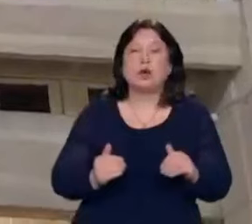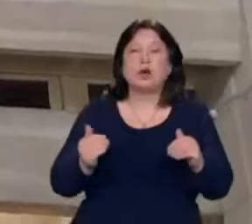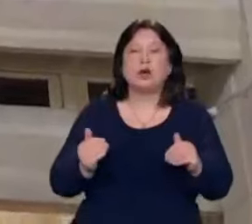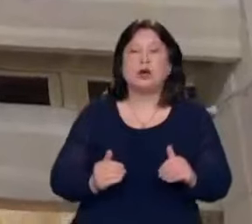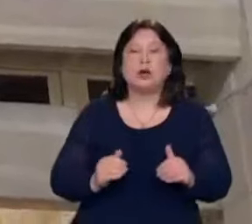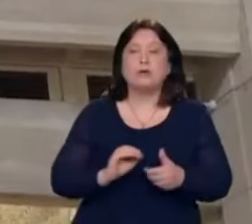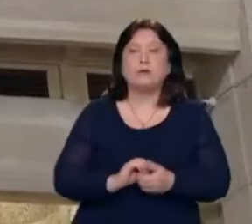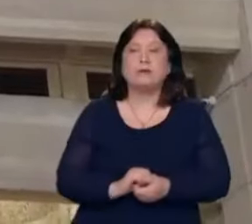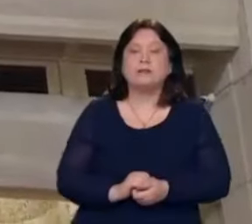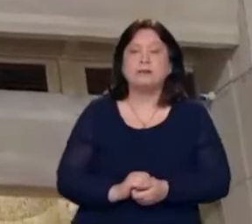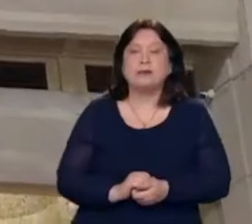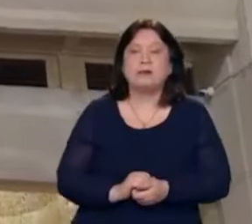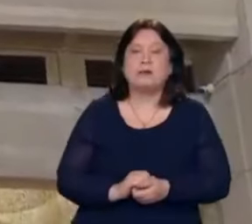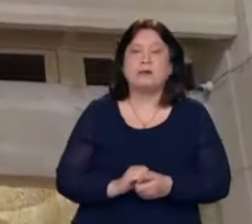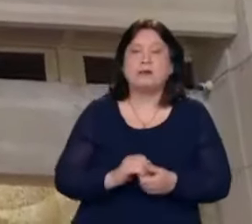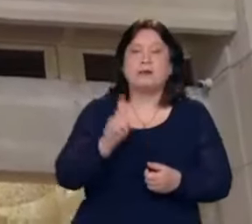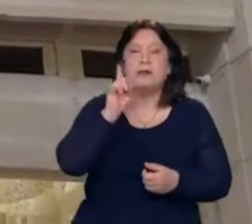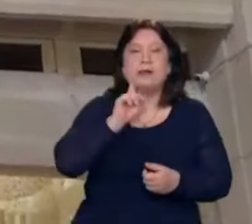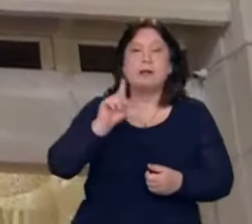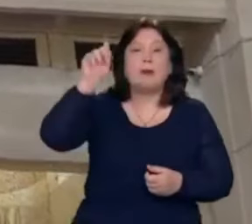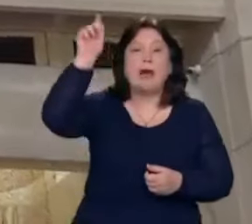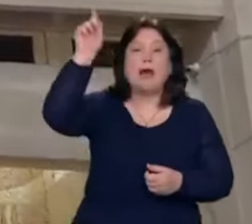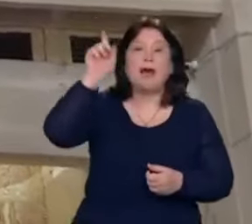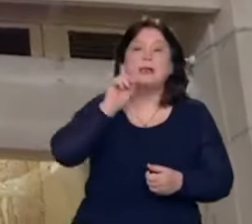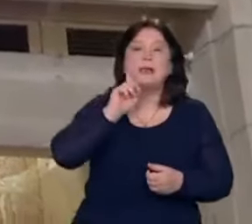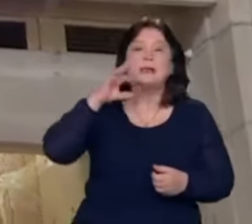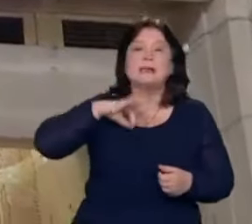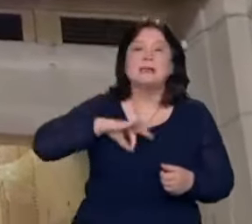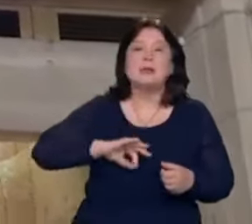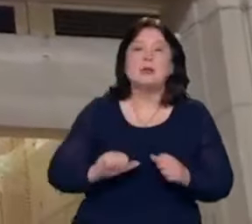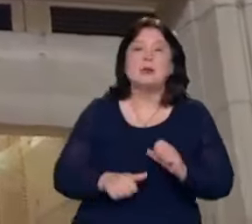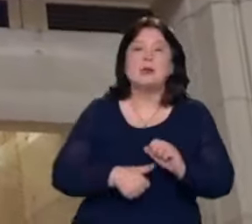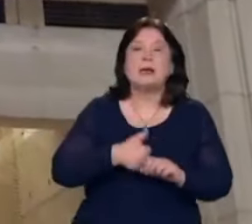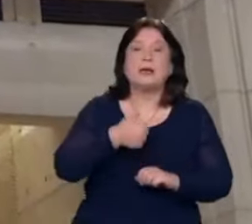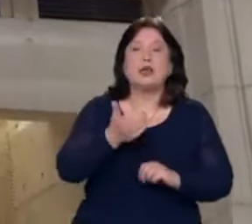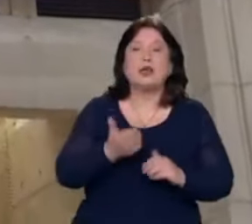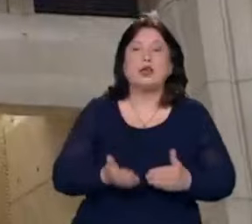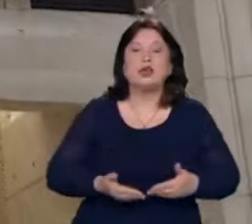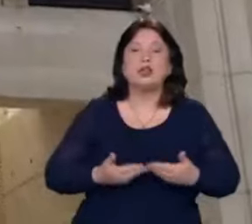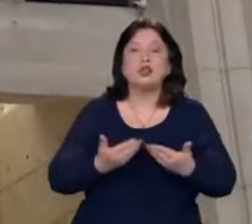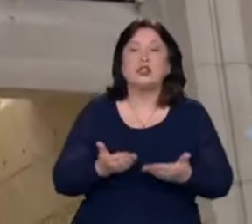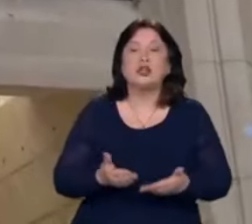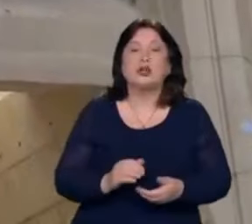Wszechmogący ocy panie synu